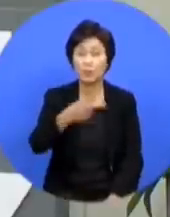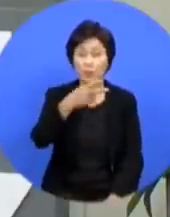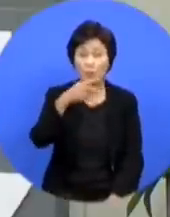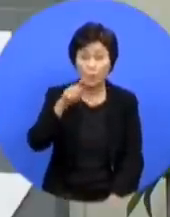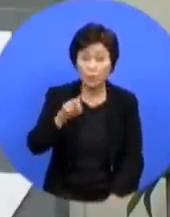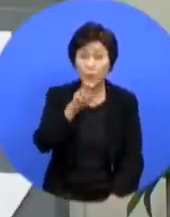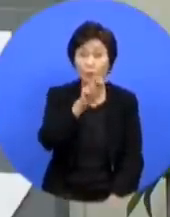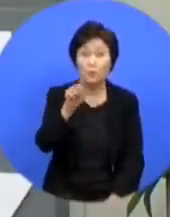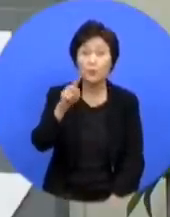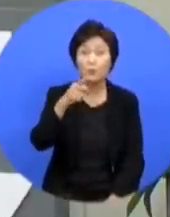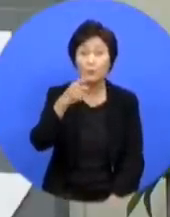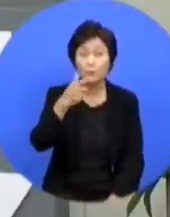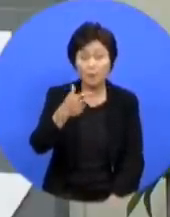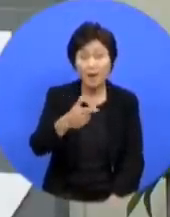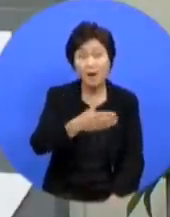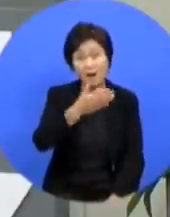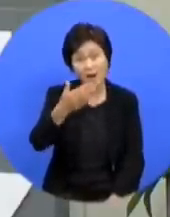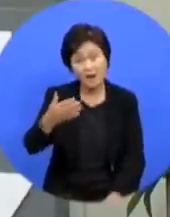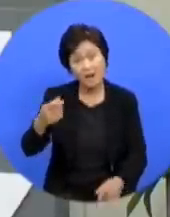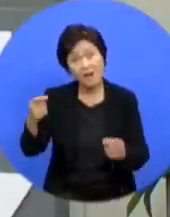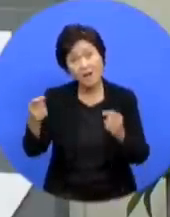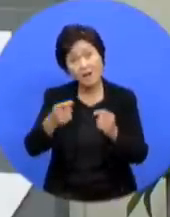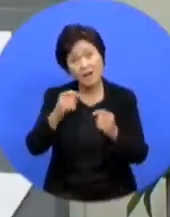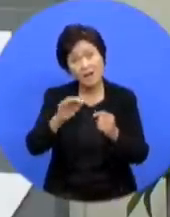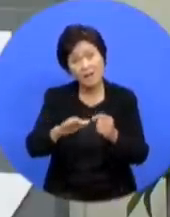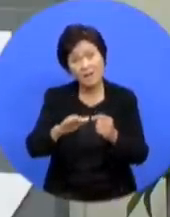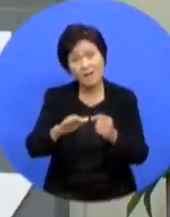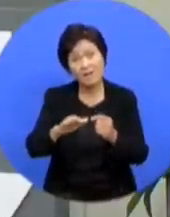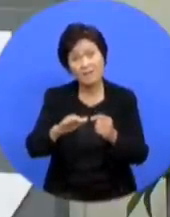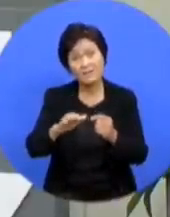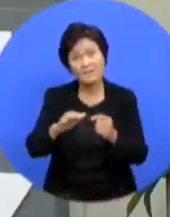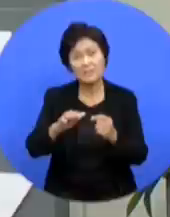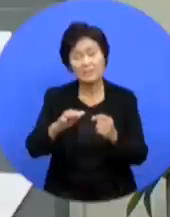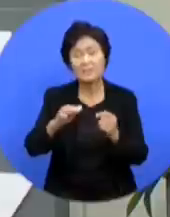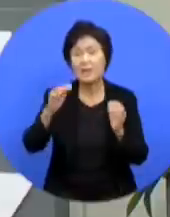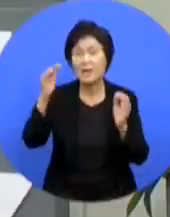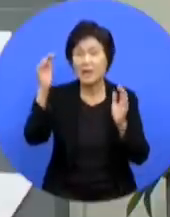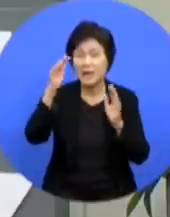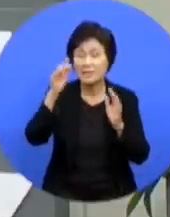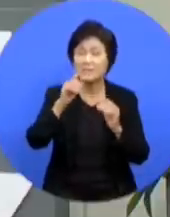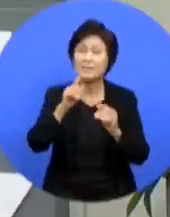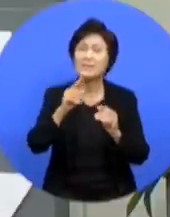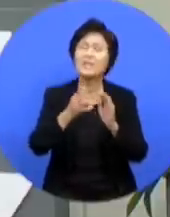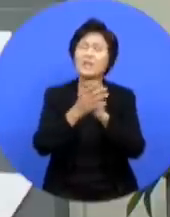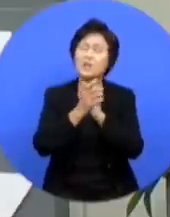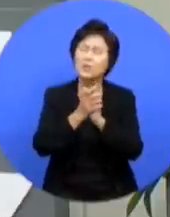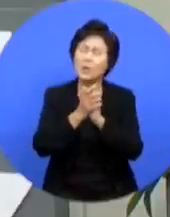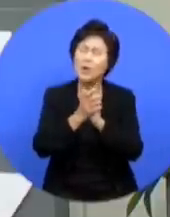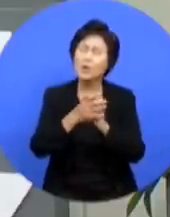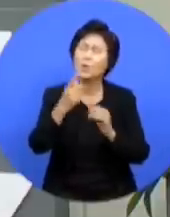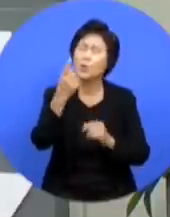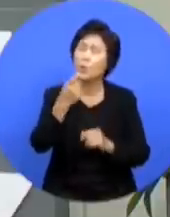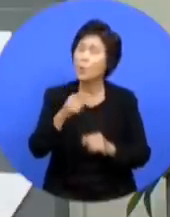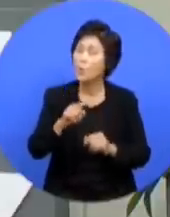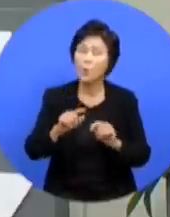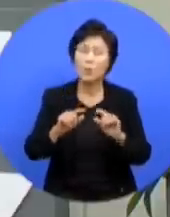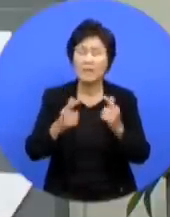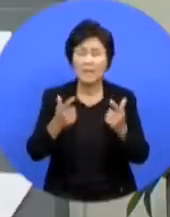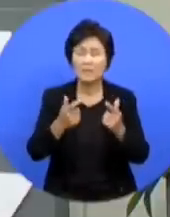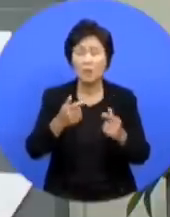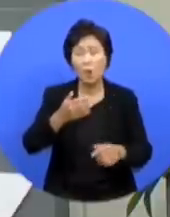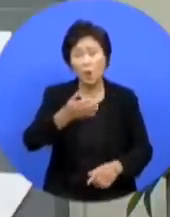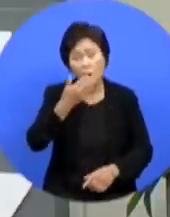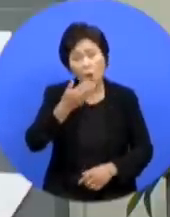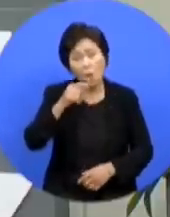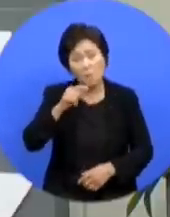두만강가에서 고등학교 1학년 여학생이에요. 기도하러 온 것이 아니고 식량을 구하러 왔어요. 네.